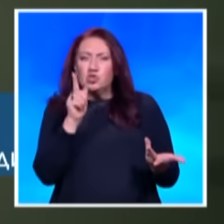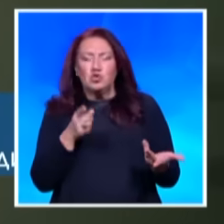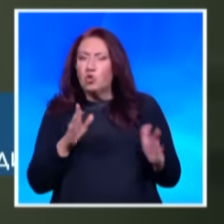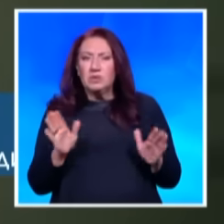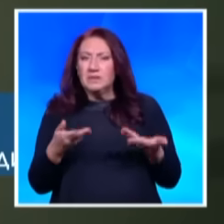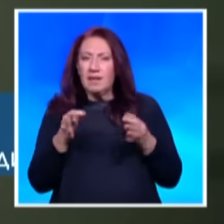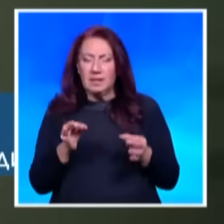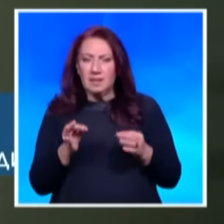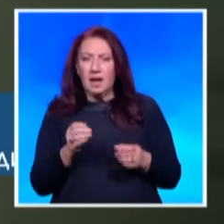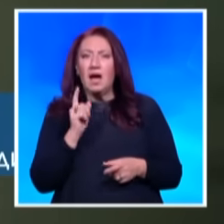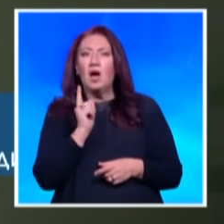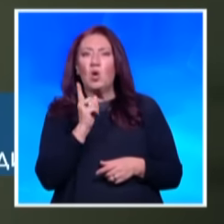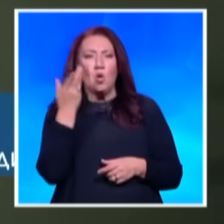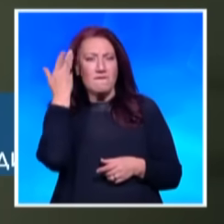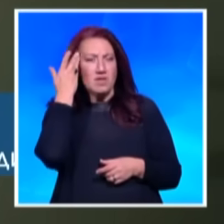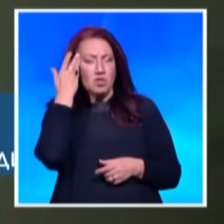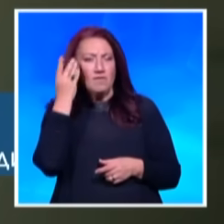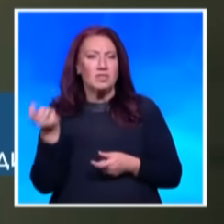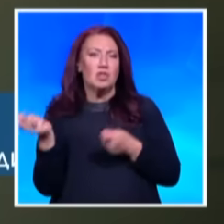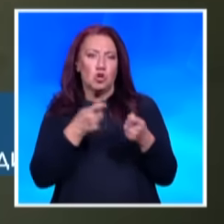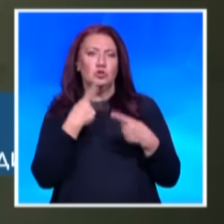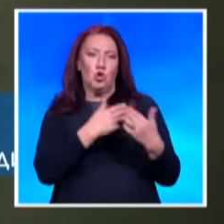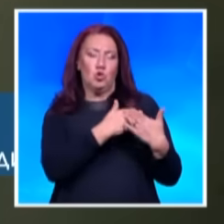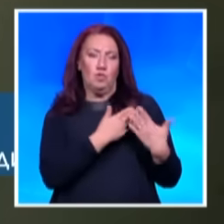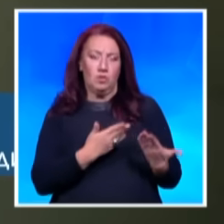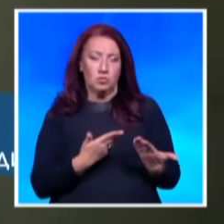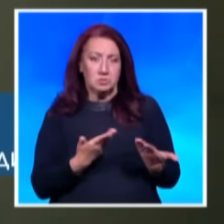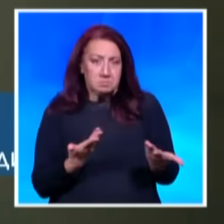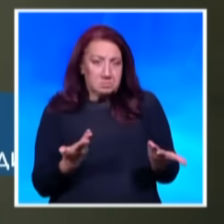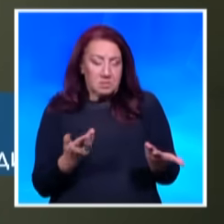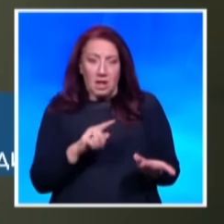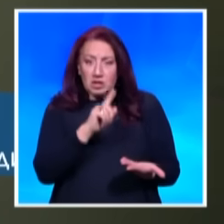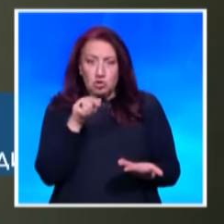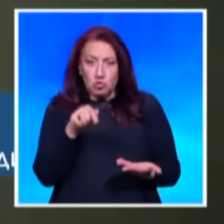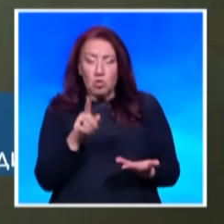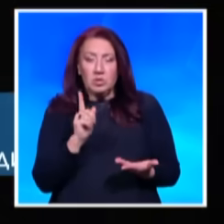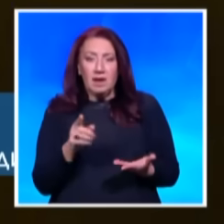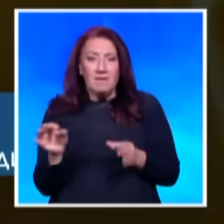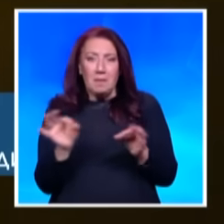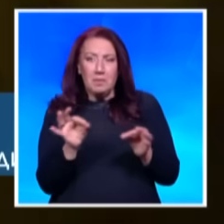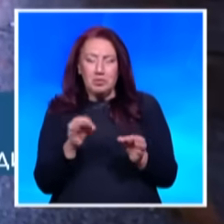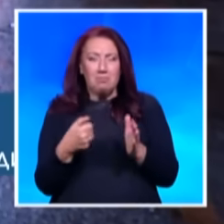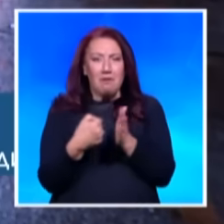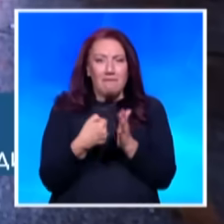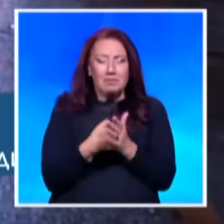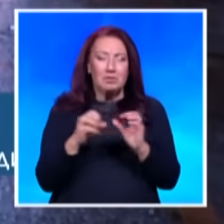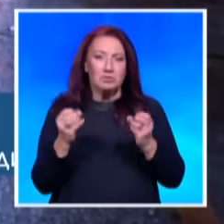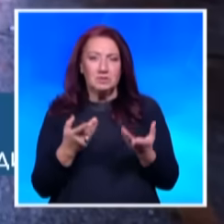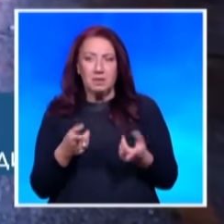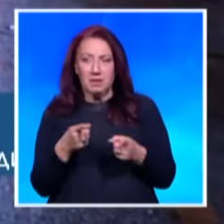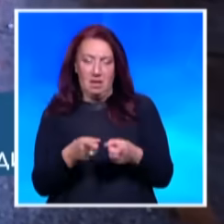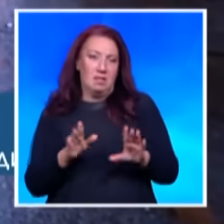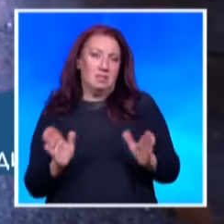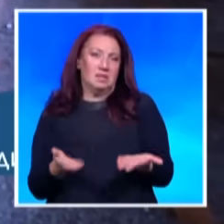и в крайна сметка защо трябваше подобно събитие да ескалира по подобен начин. Валери Генов,